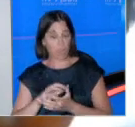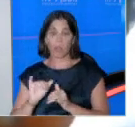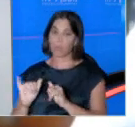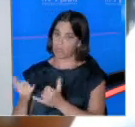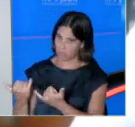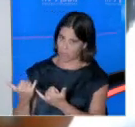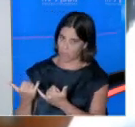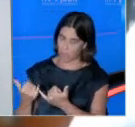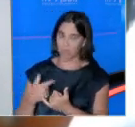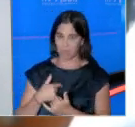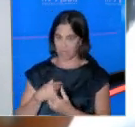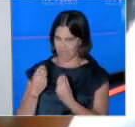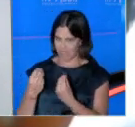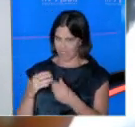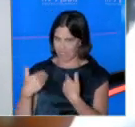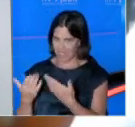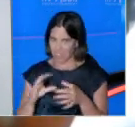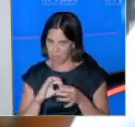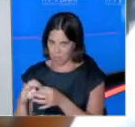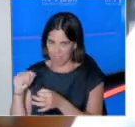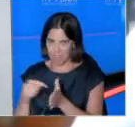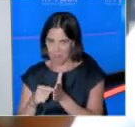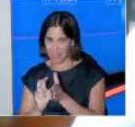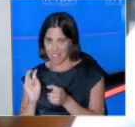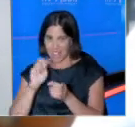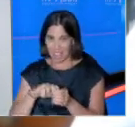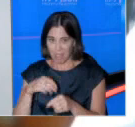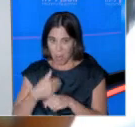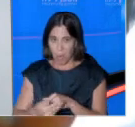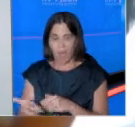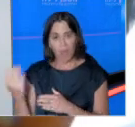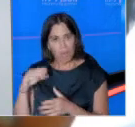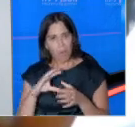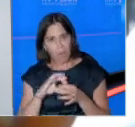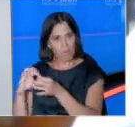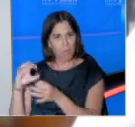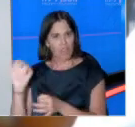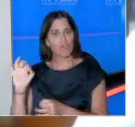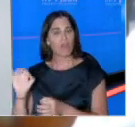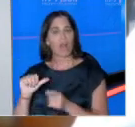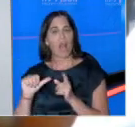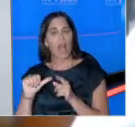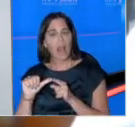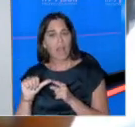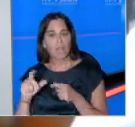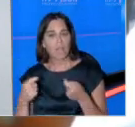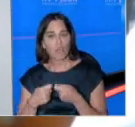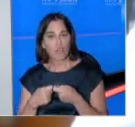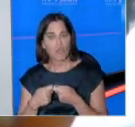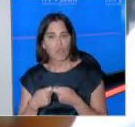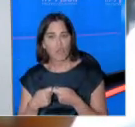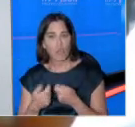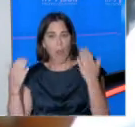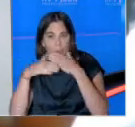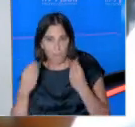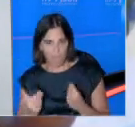אז אני תחת את המשפט הזה, אתה יודע, כי הצטרפת אלינו לדיון מאוחר, בוא קח את המשפט שלך, א', על